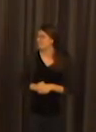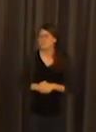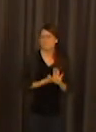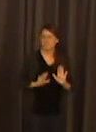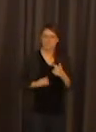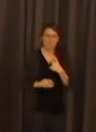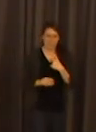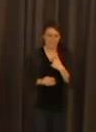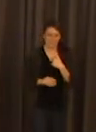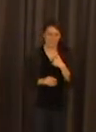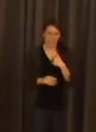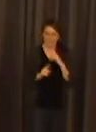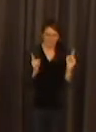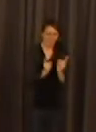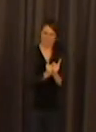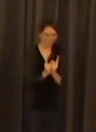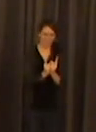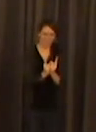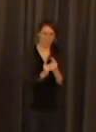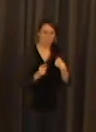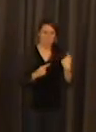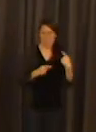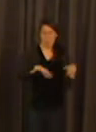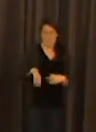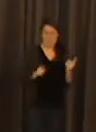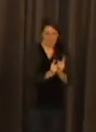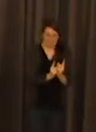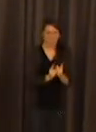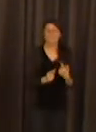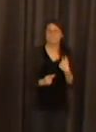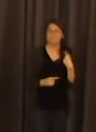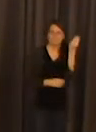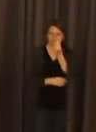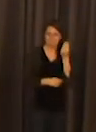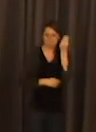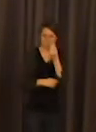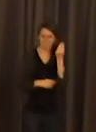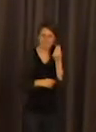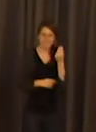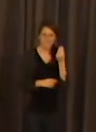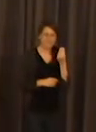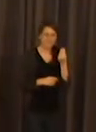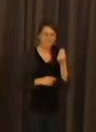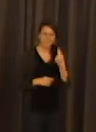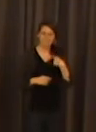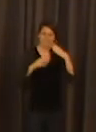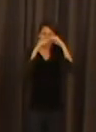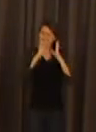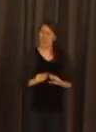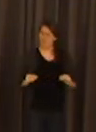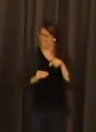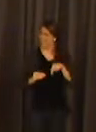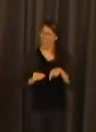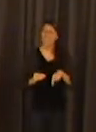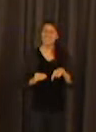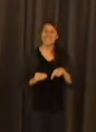Parlaré, com que sóc l'últim, seré molt breu, però a mi em sembla que en nom de la facultat és